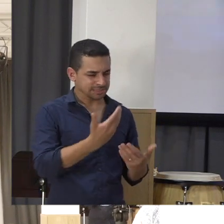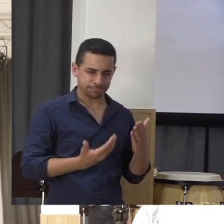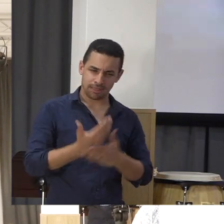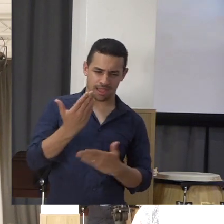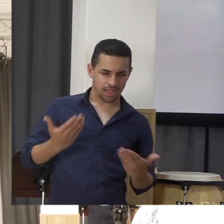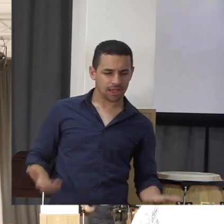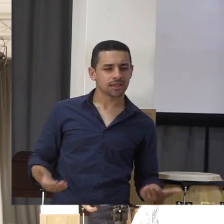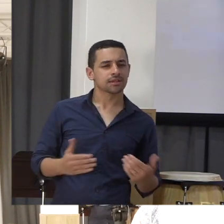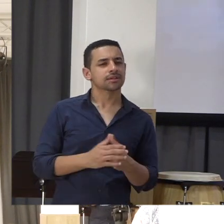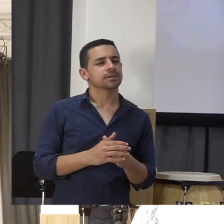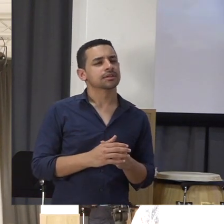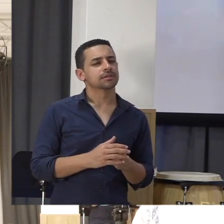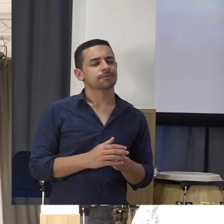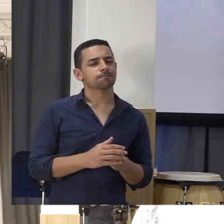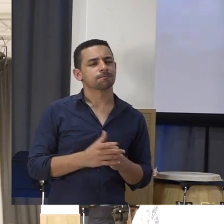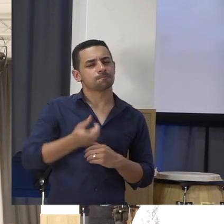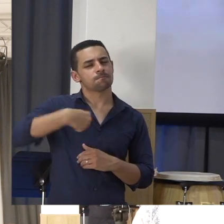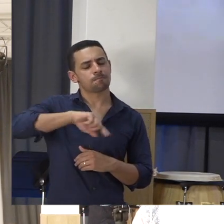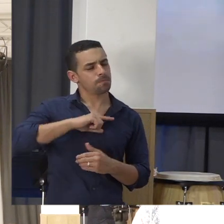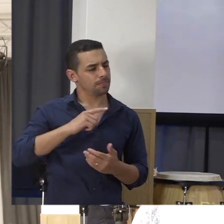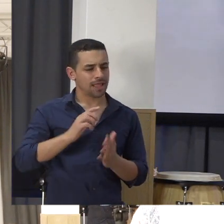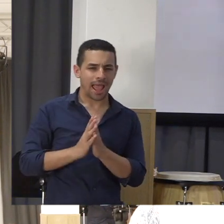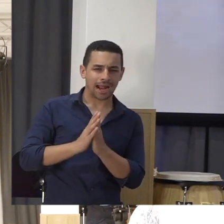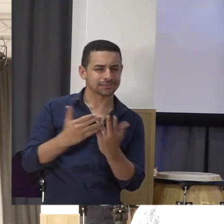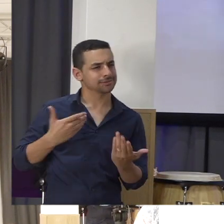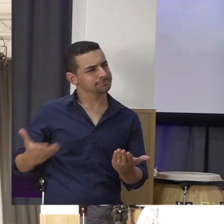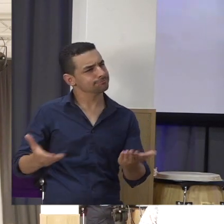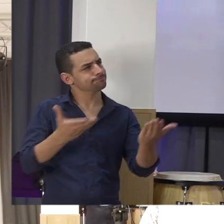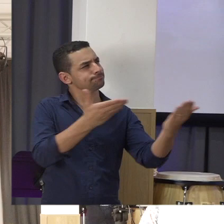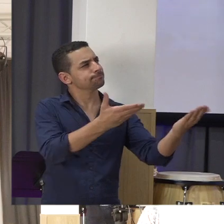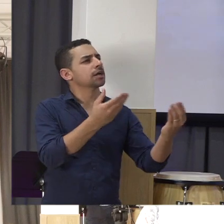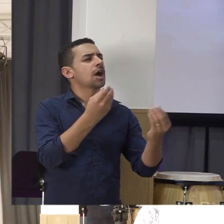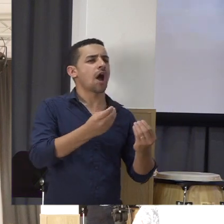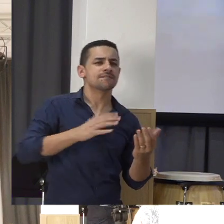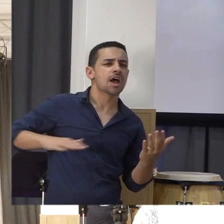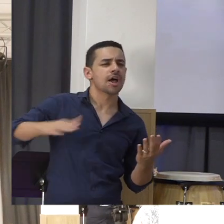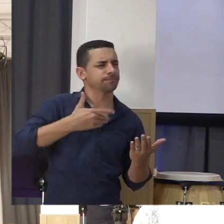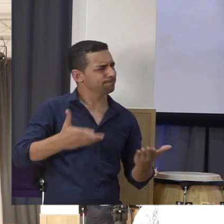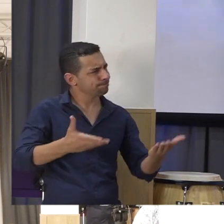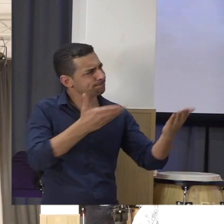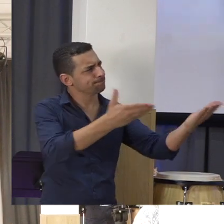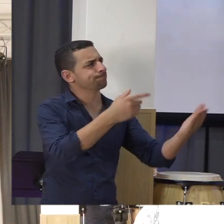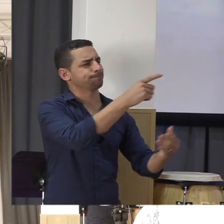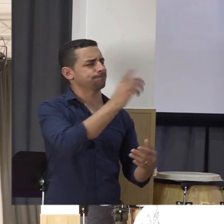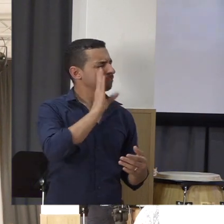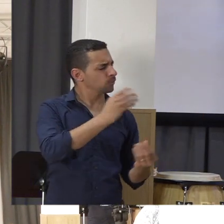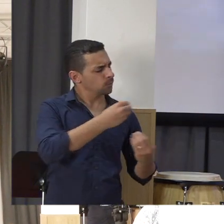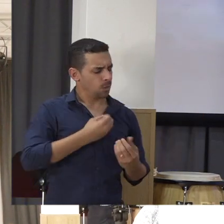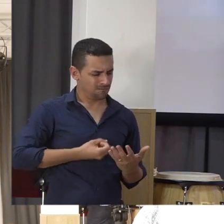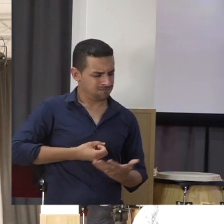matinée. Je te confie ton Église, je te confie tes enfants. Je te prie, Seigneur, de réveiller notre